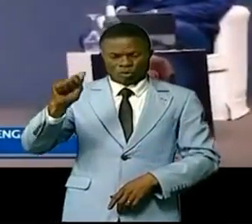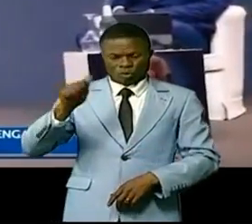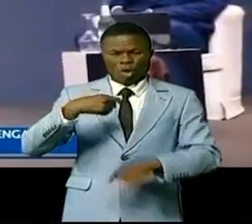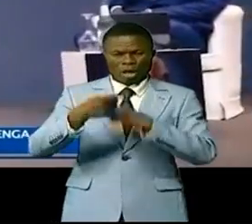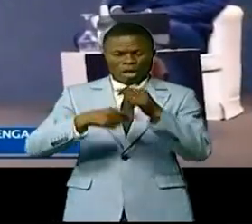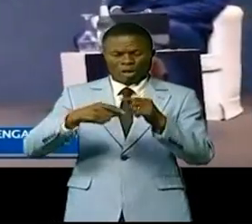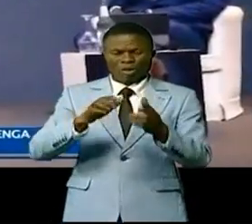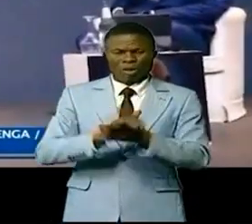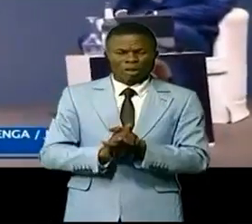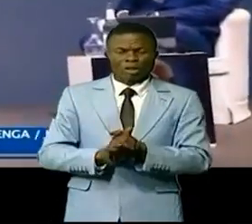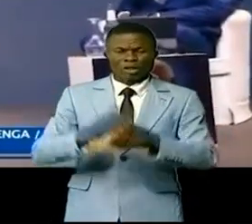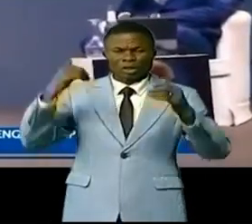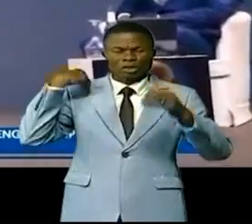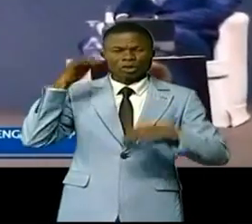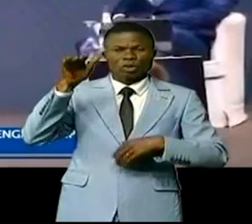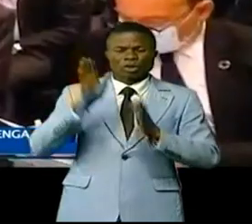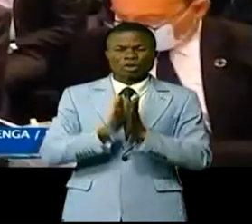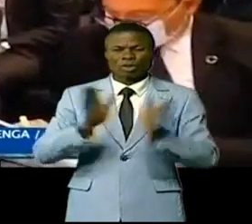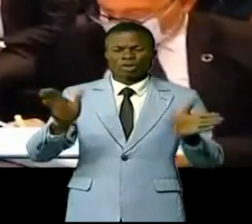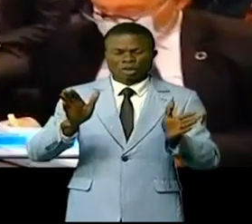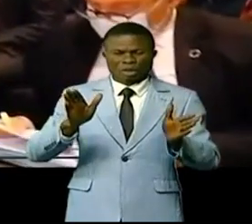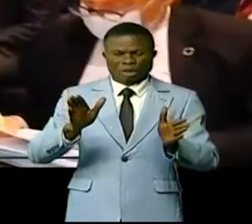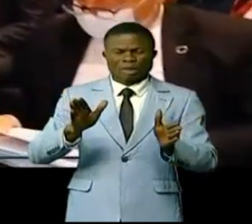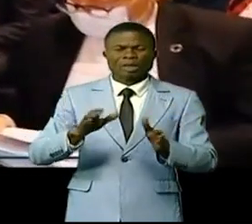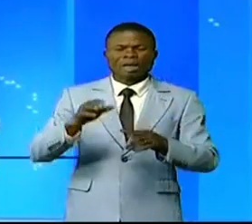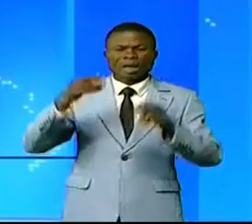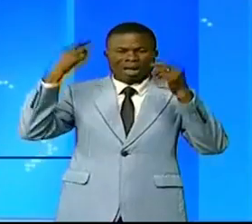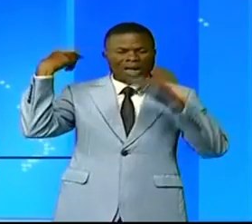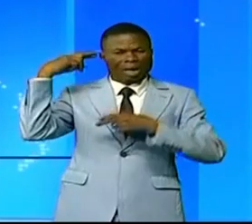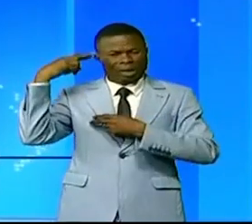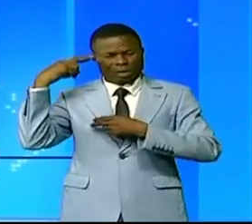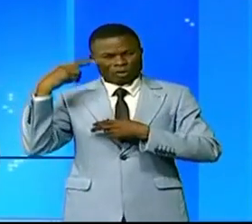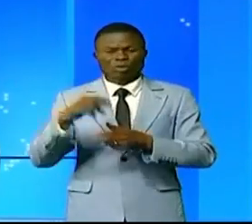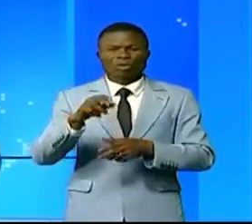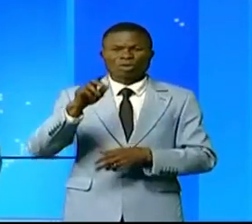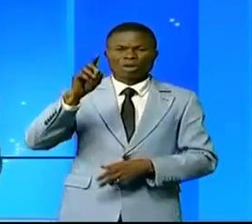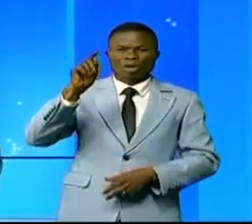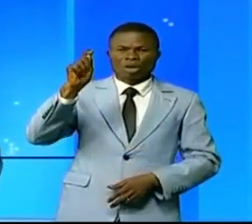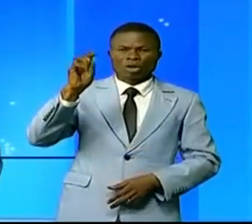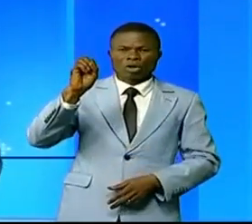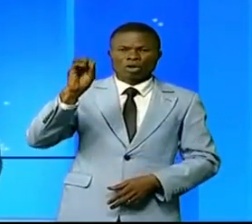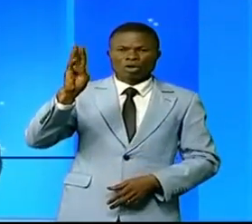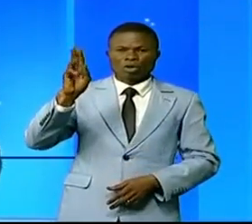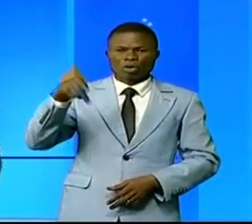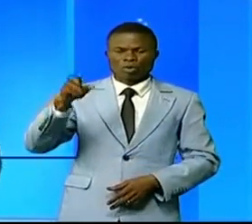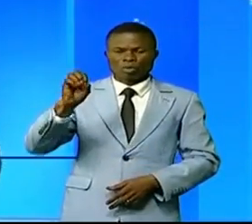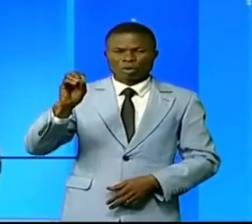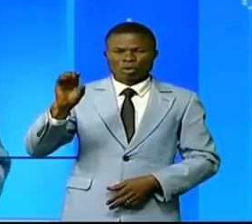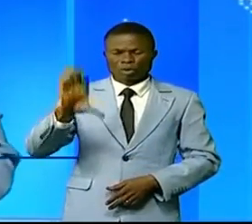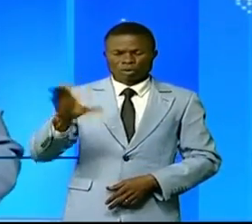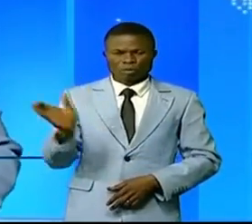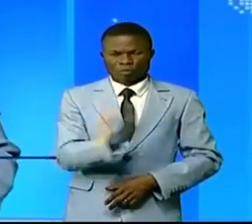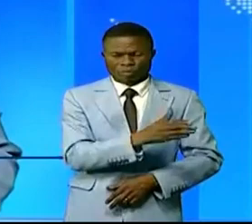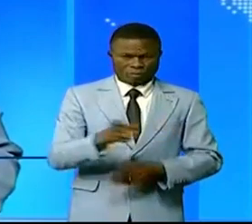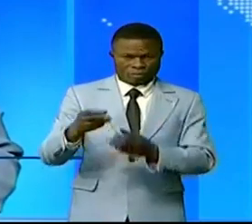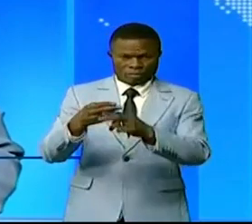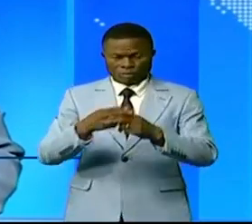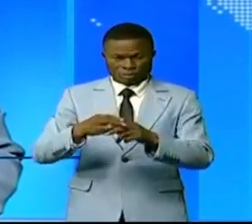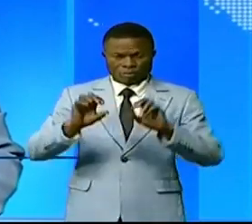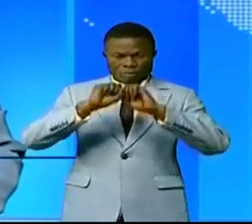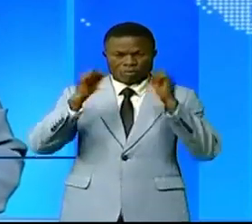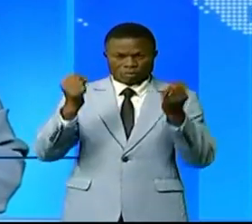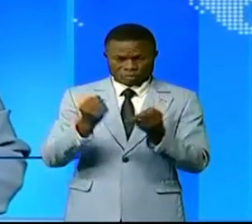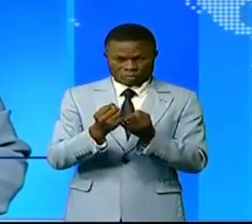Lusapeno, DG de la radio privée Top Congo. Un forum national sur le genre et la sécurité sociale se